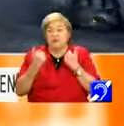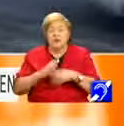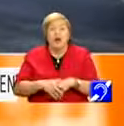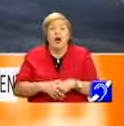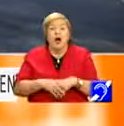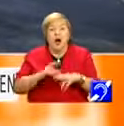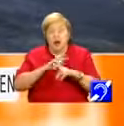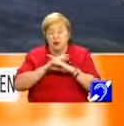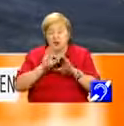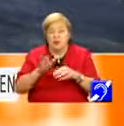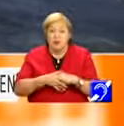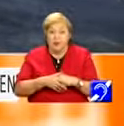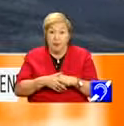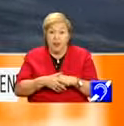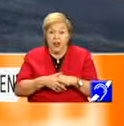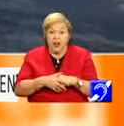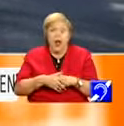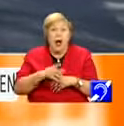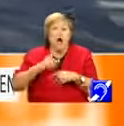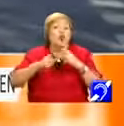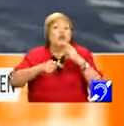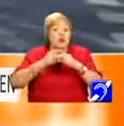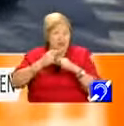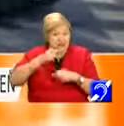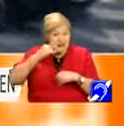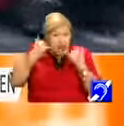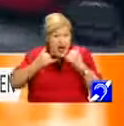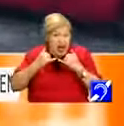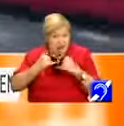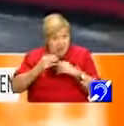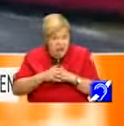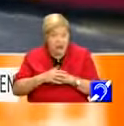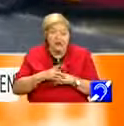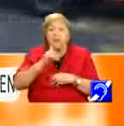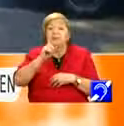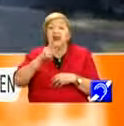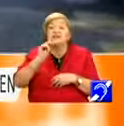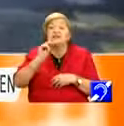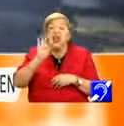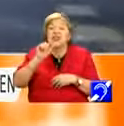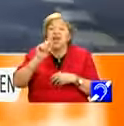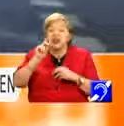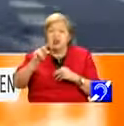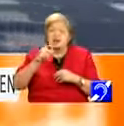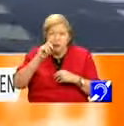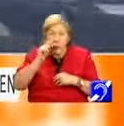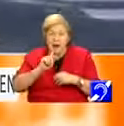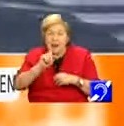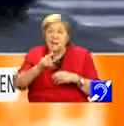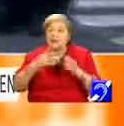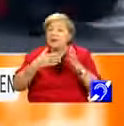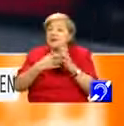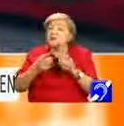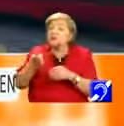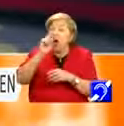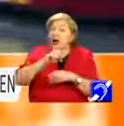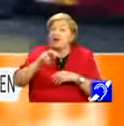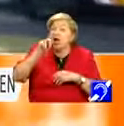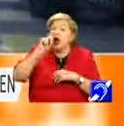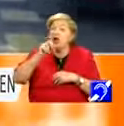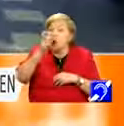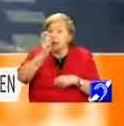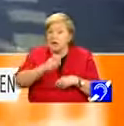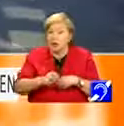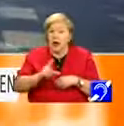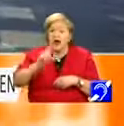murit. Potrivit unor surse, ar urma ca în cursul zilei de astăzi aici la Seged să mai ajungă încă 9 pacienți. Vorbim despre